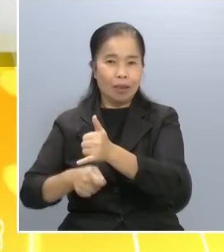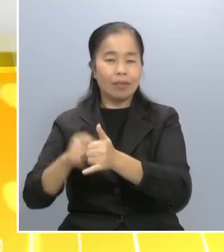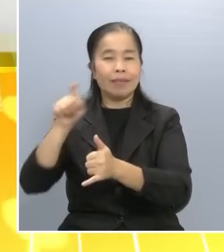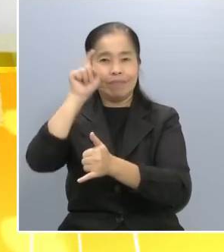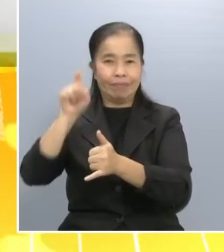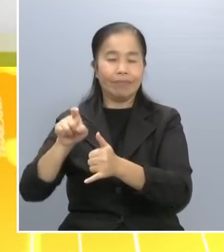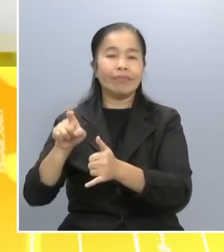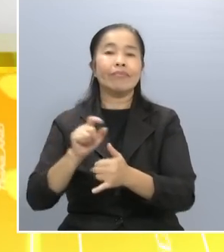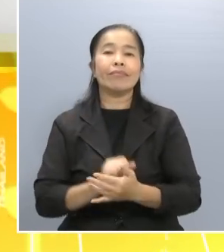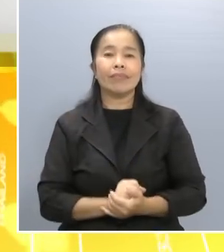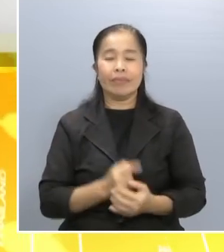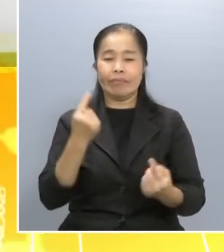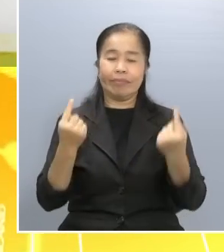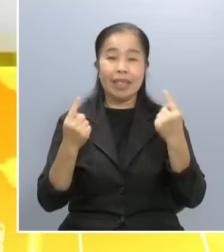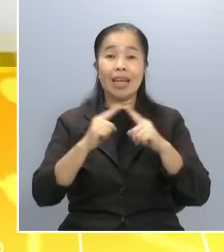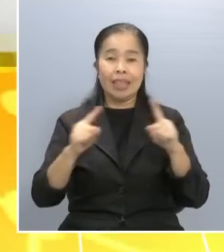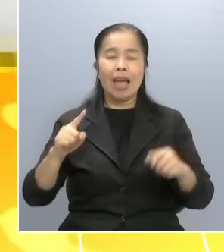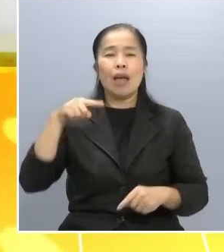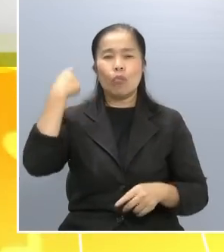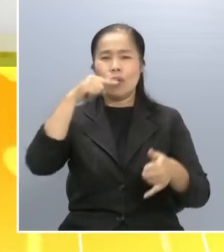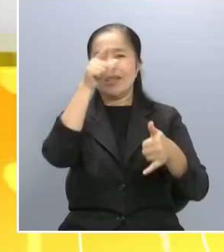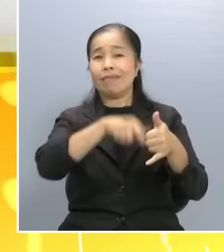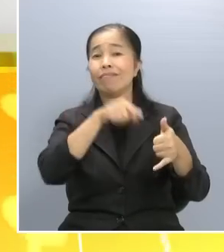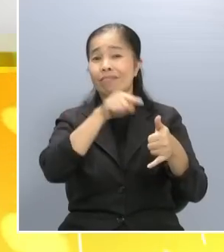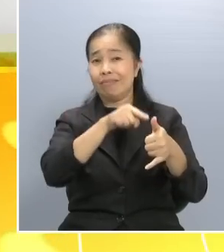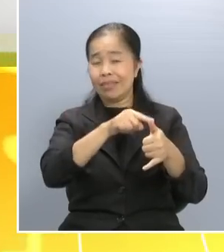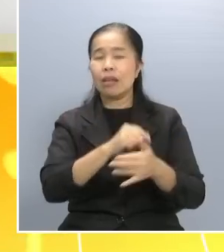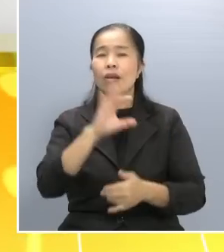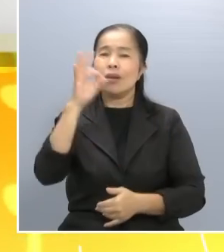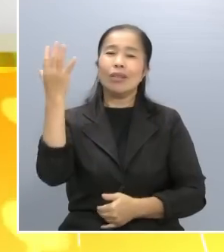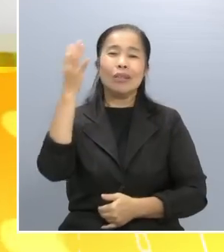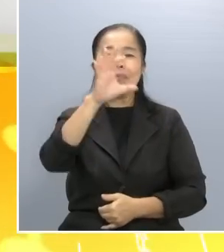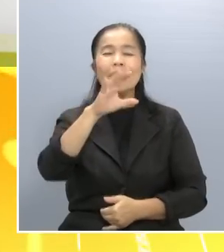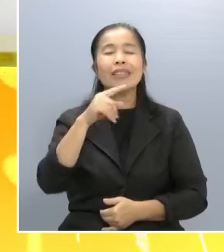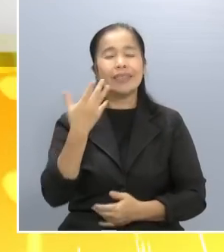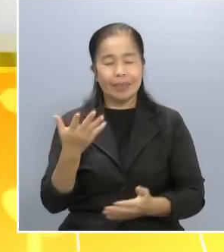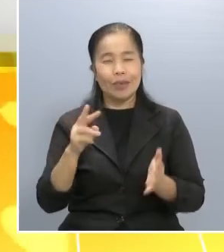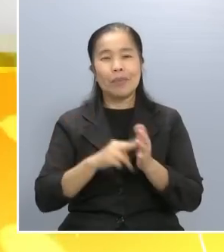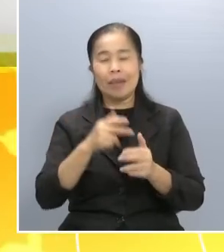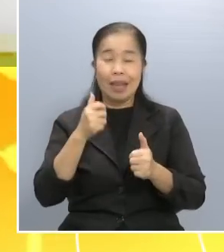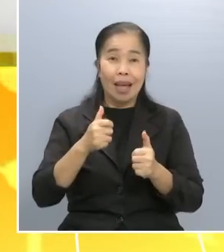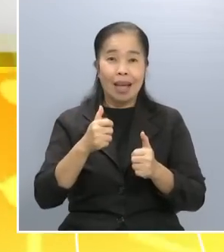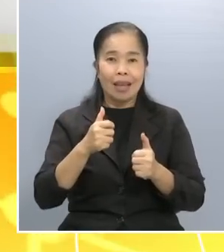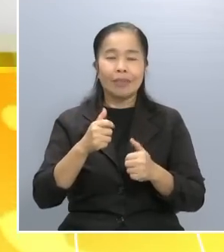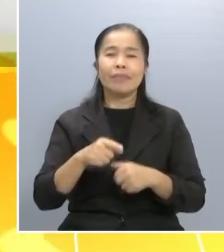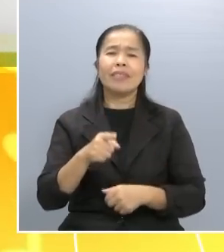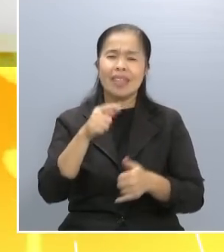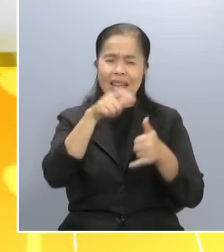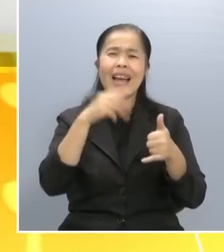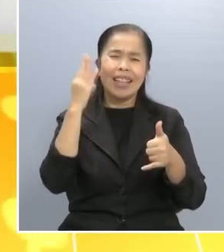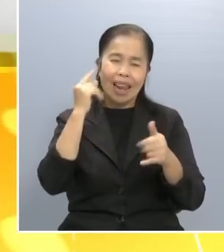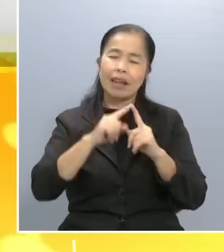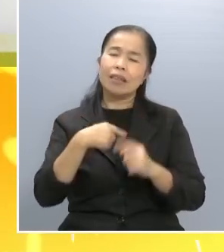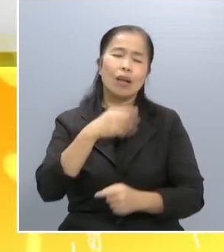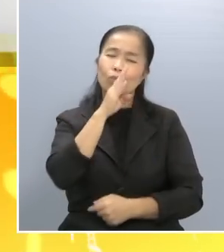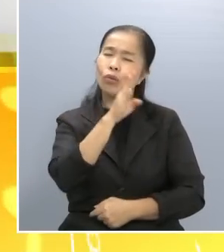โดนแต่สำหรับผู้หญิงคนนี้ผลจากการโพสต์อย่างมีสติในคราวนี้น้องน่ารักนะแต่พี่ก็พูดตรง